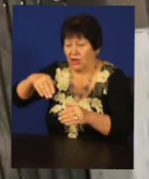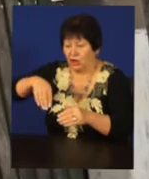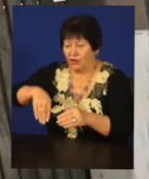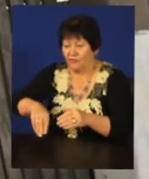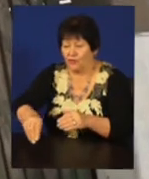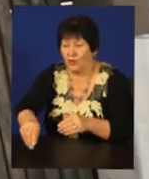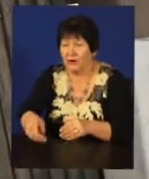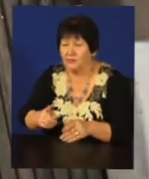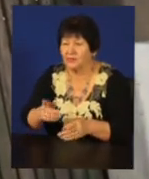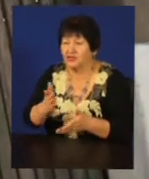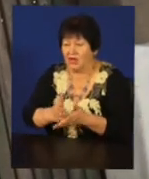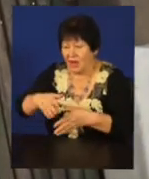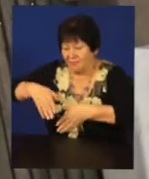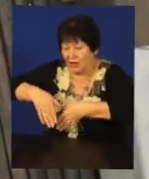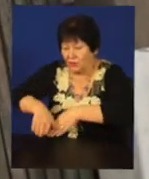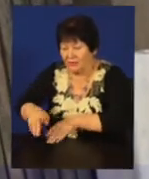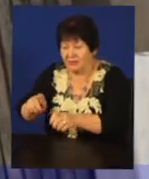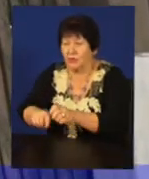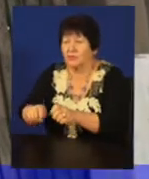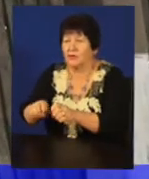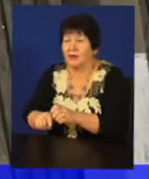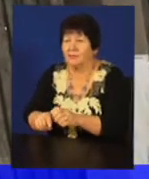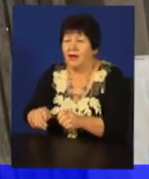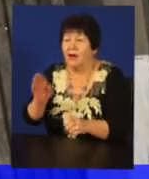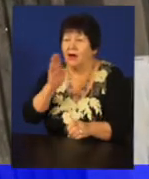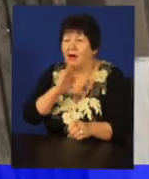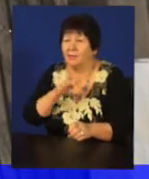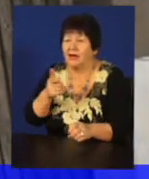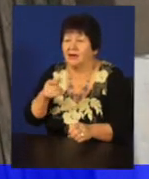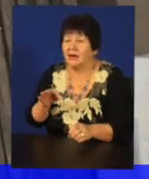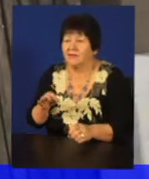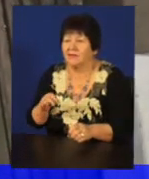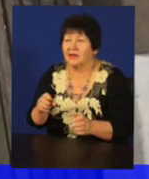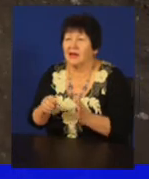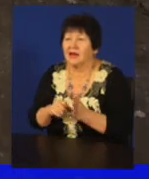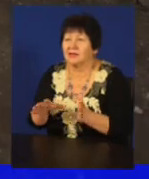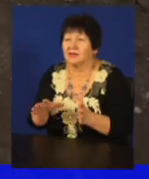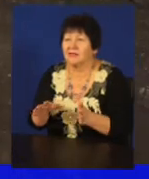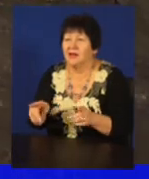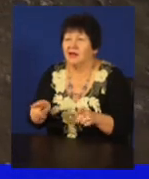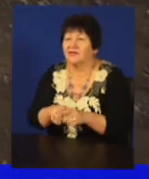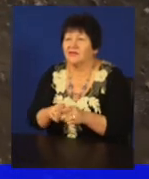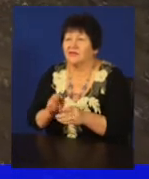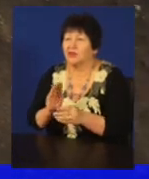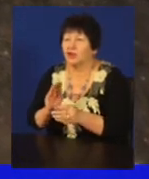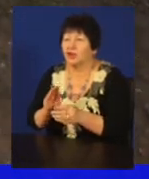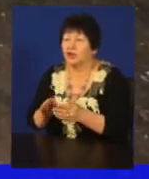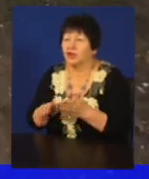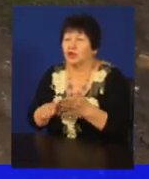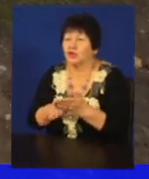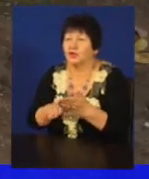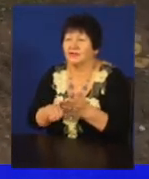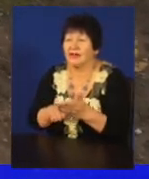ce avem îngropat. Da? Țev de apă, gaz, trasee electrice. Sunt dotate? Sunt dotate.